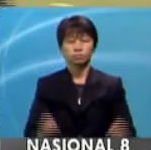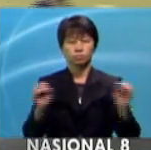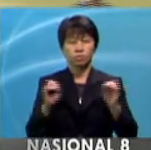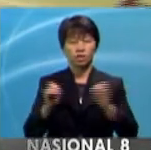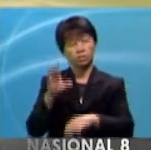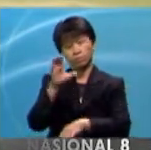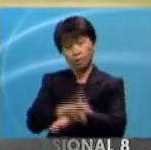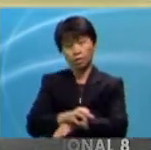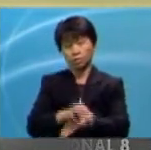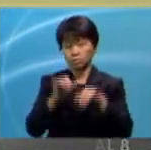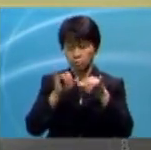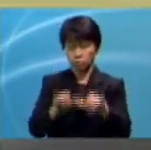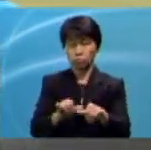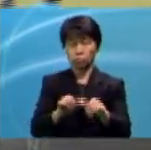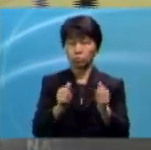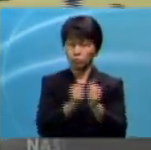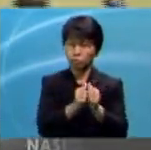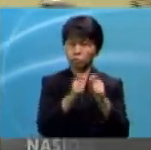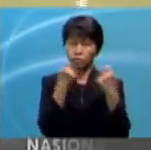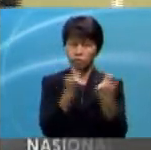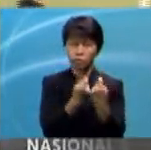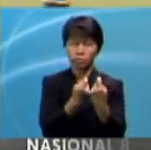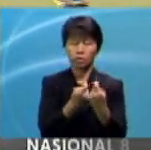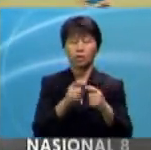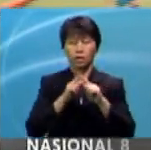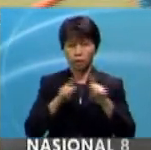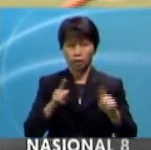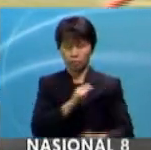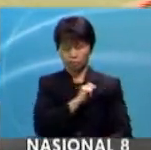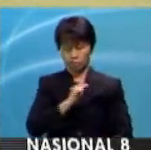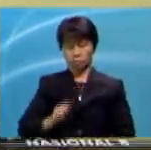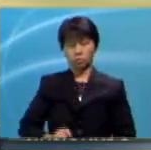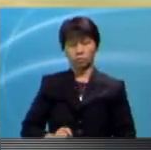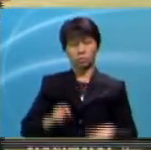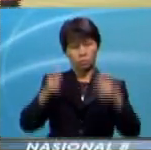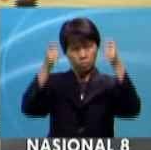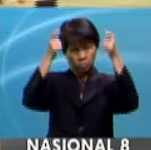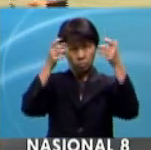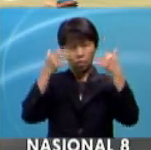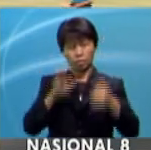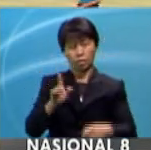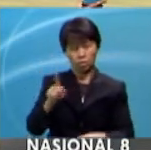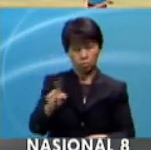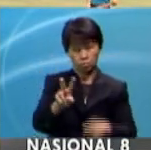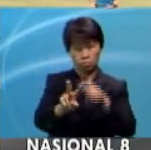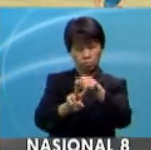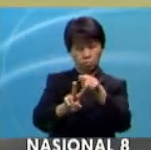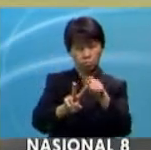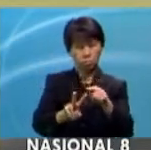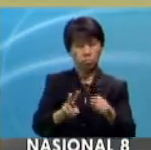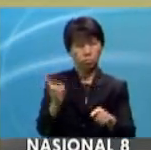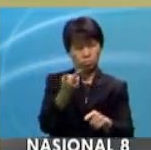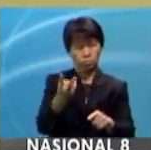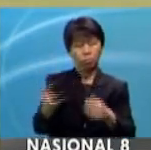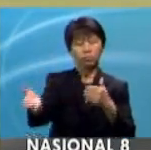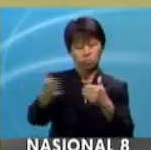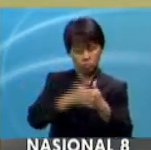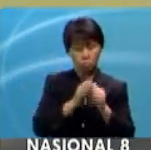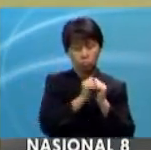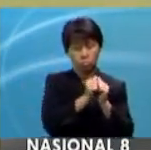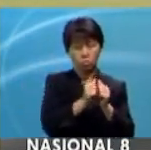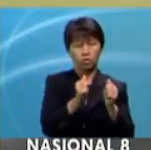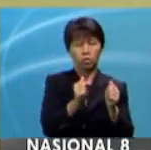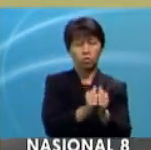untuk terus kekal bersama pasukan namun Teuku Abdullah mau Faisal dan Fitri Sari kembali bersama